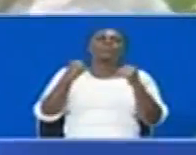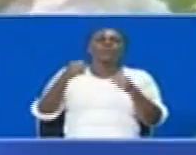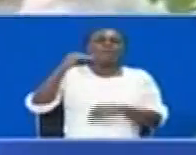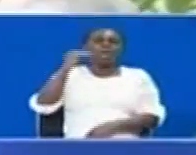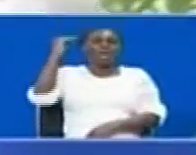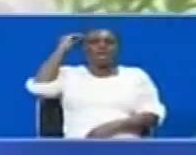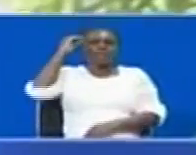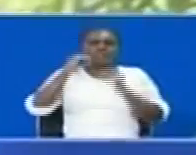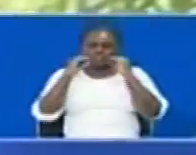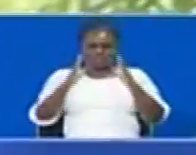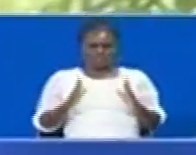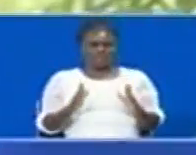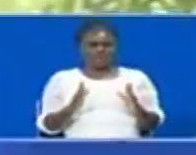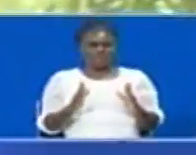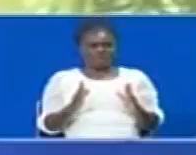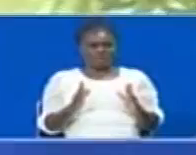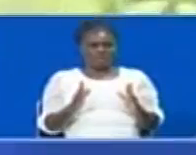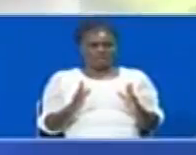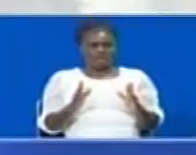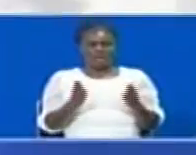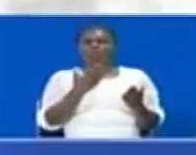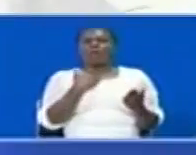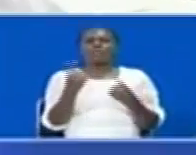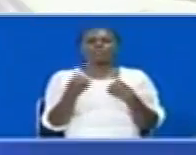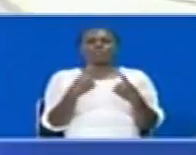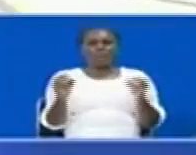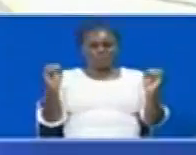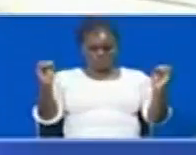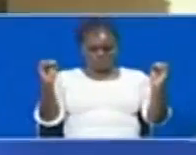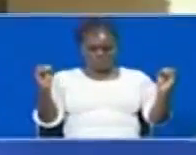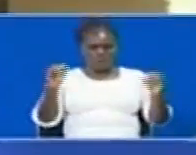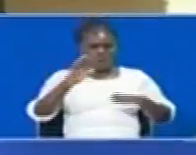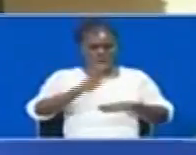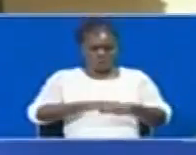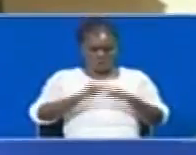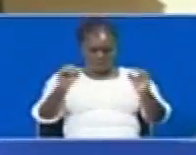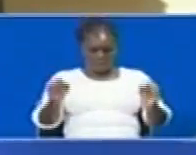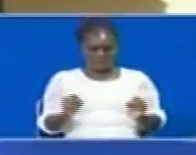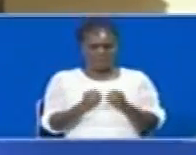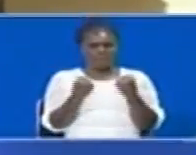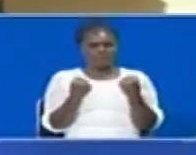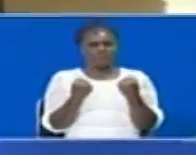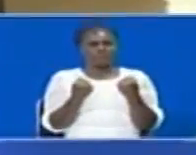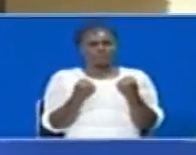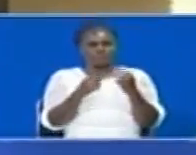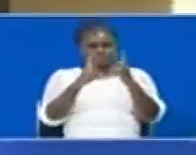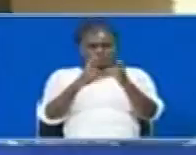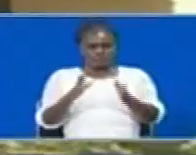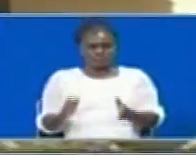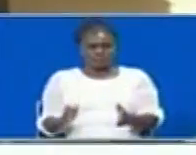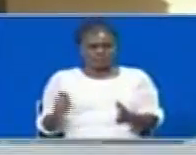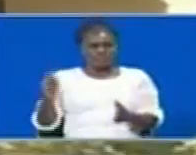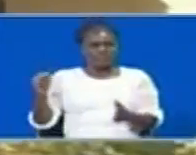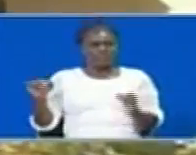shule alimokuwa akisomea alikataa katakata kuzungumza nasi kuhusiana tukio hilo. Rashid Ronald,